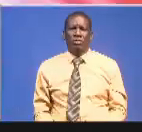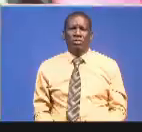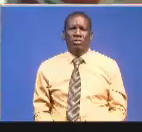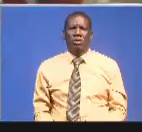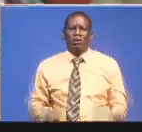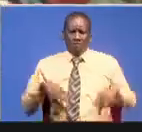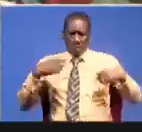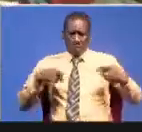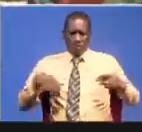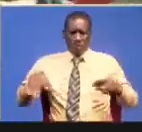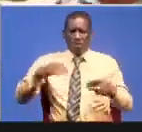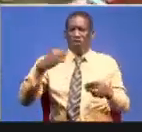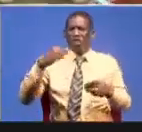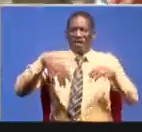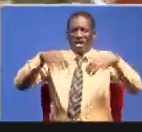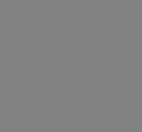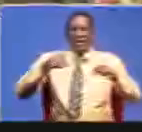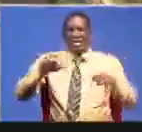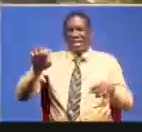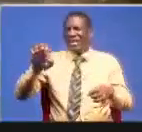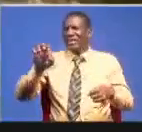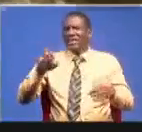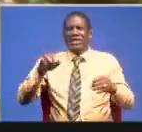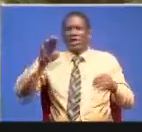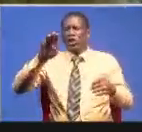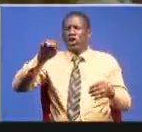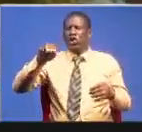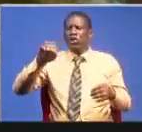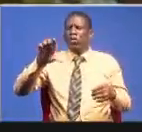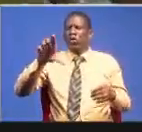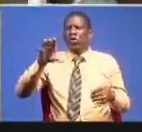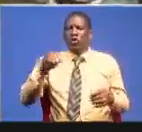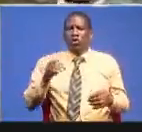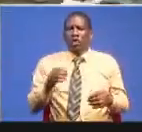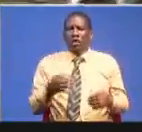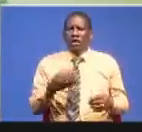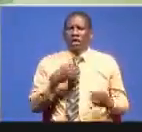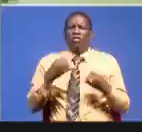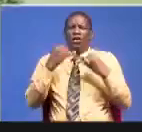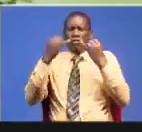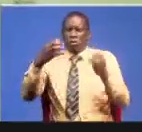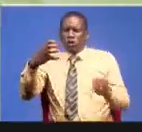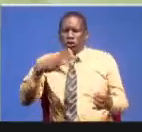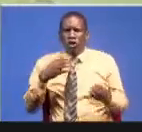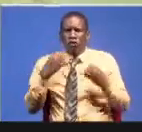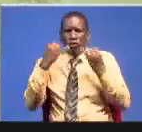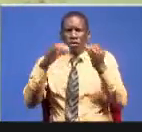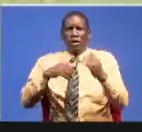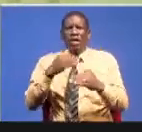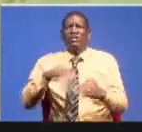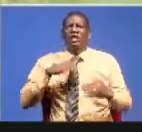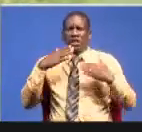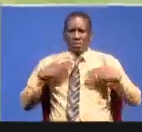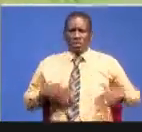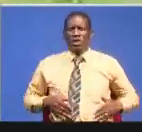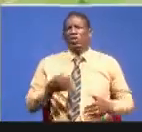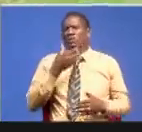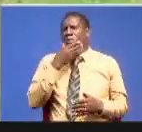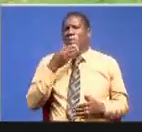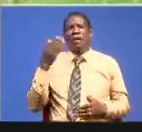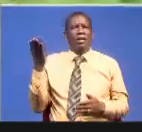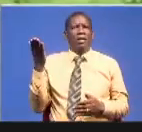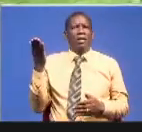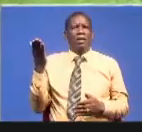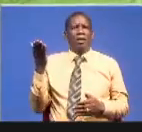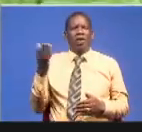Wakazi wa eneo la Green Garden Estate mjini Molo wameamkia taarifa ya mauko baada ya mwili wa Gilbert Kihiko Njogu